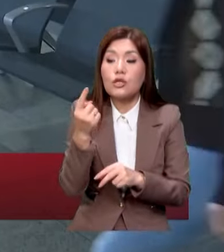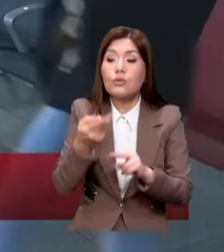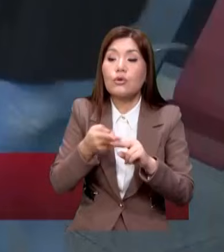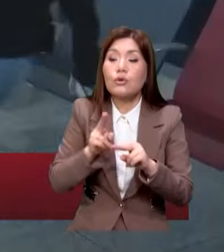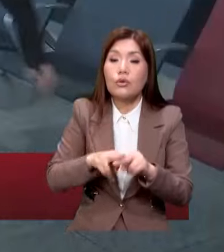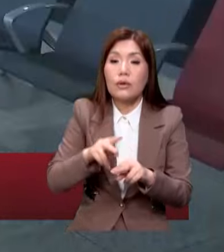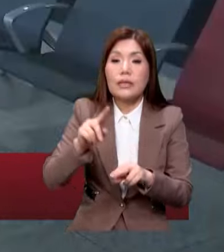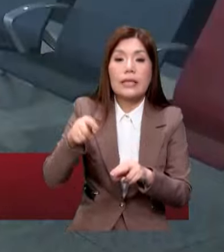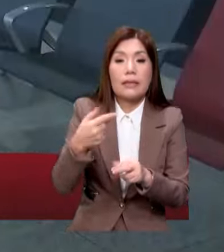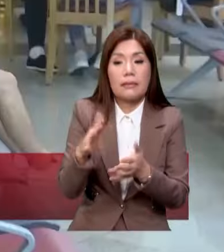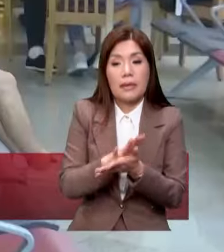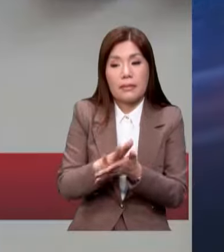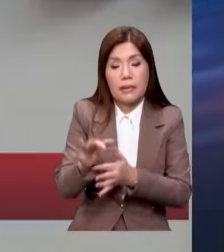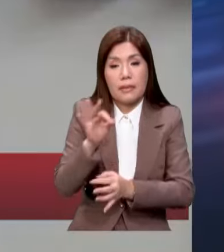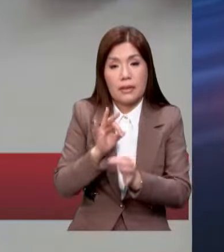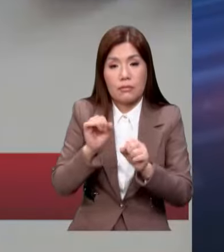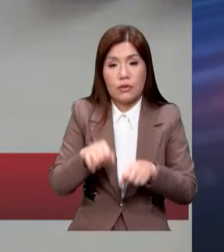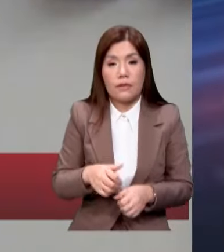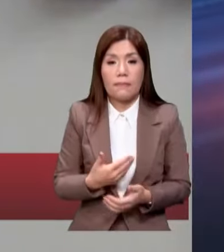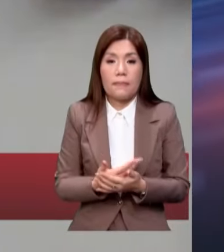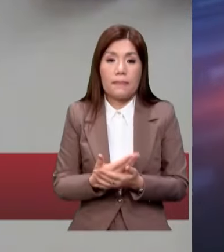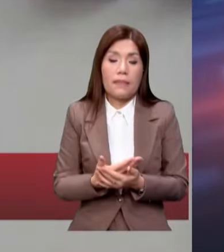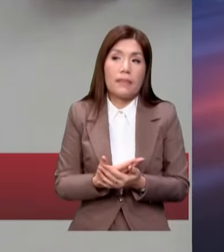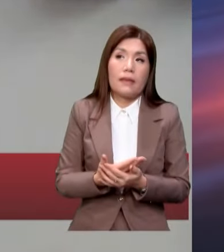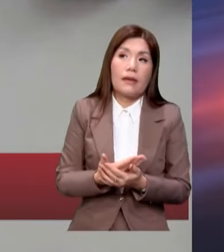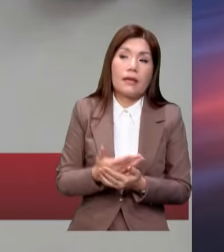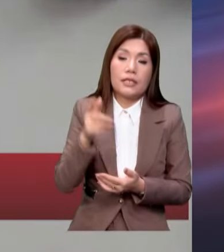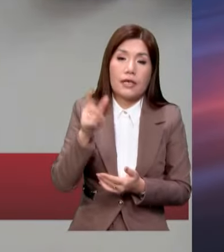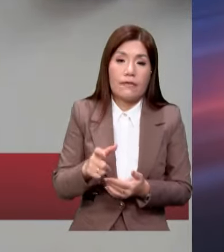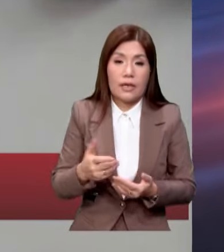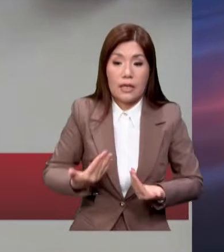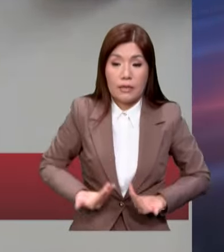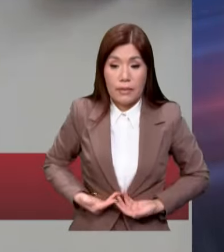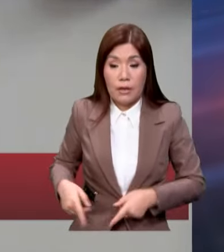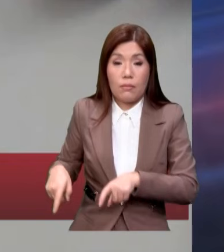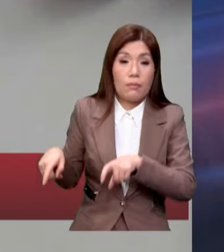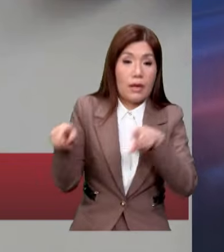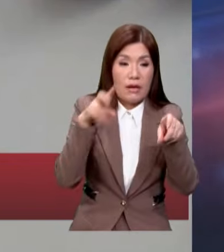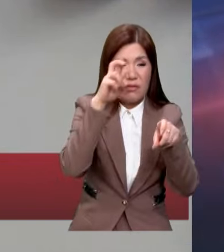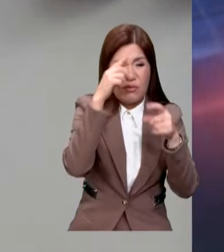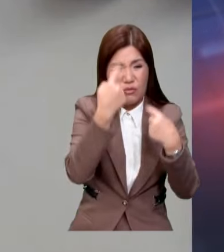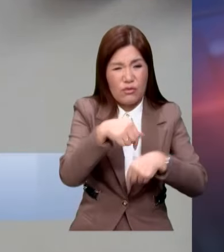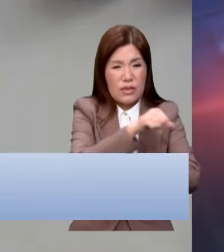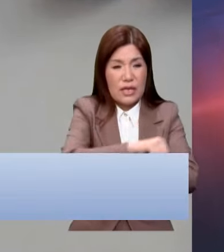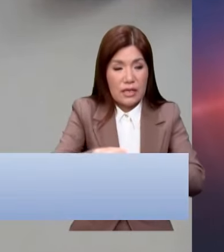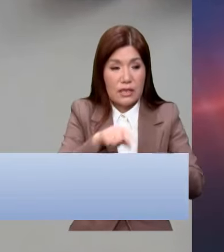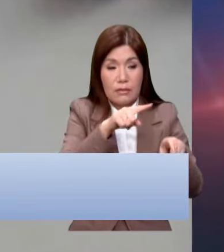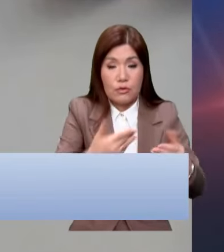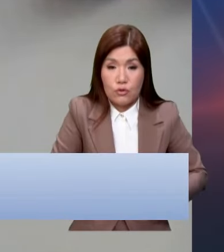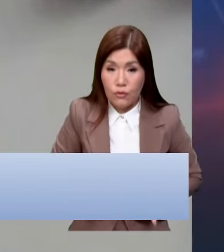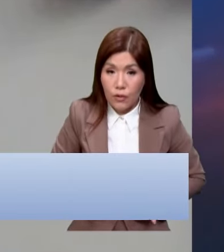не претендовать на бесплатные лекарства? Он, допустим, поменял место жительства, в другой стране пребывает, но,